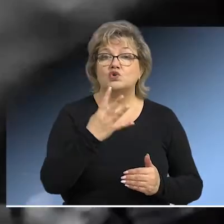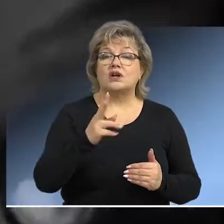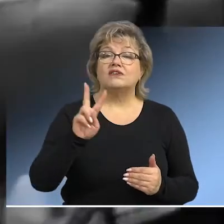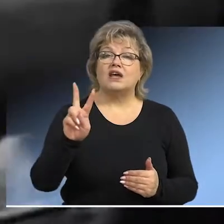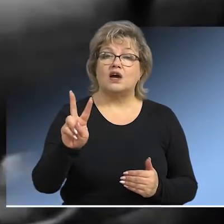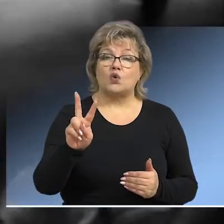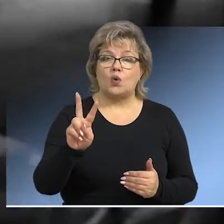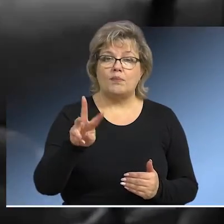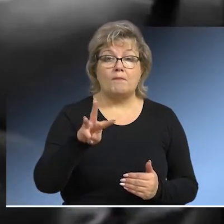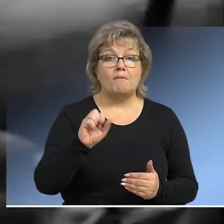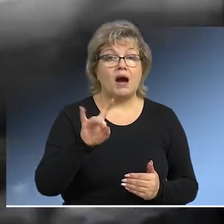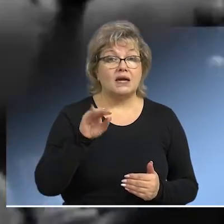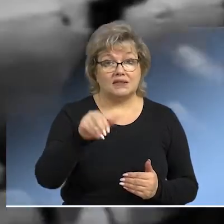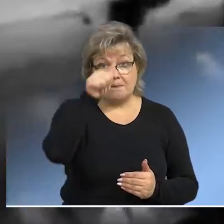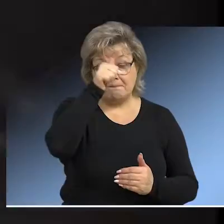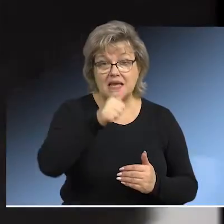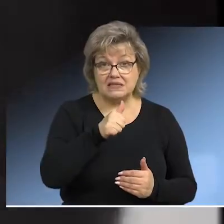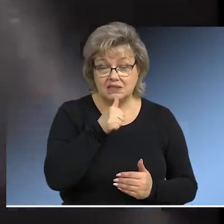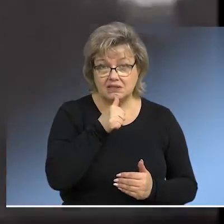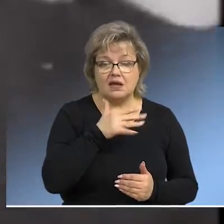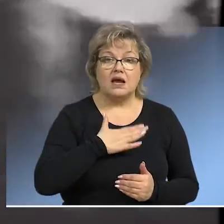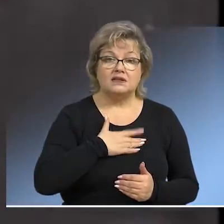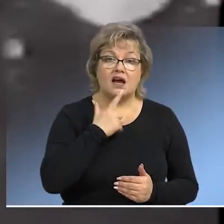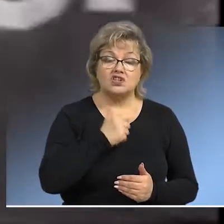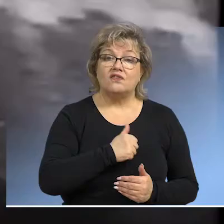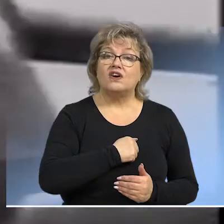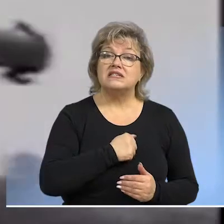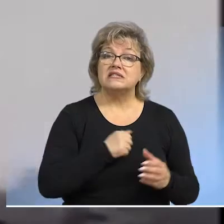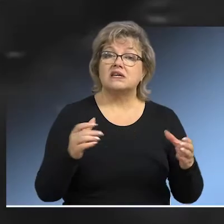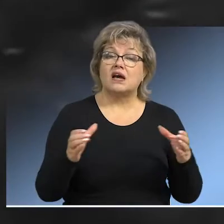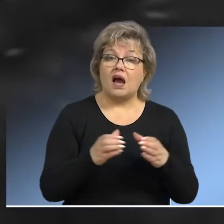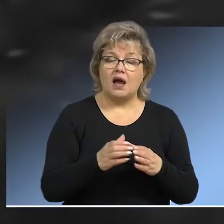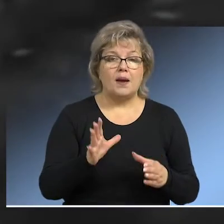в 1942 году, в марте месяце, наши войска